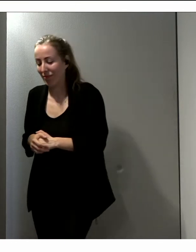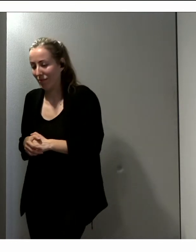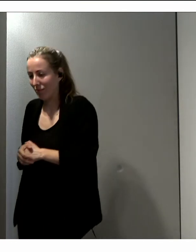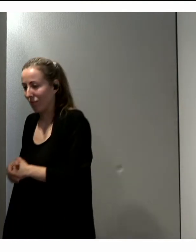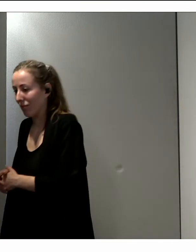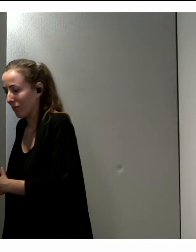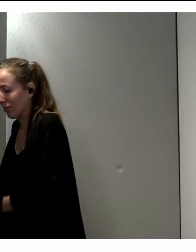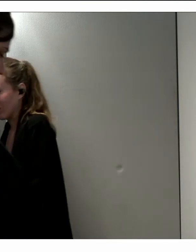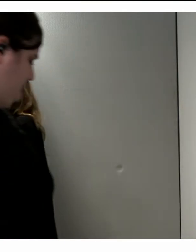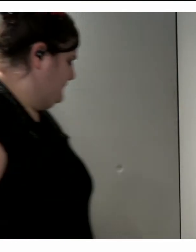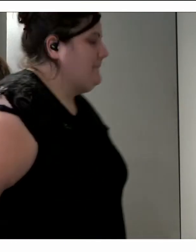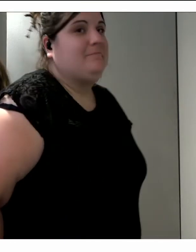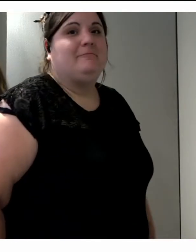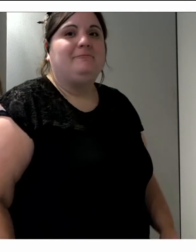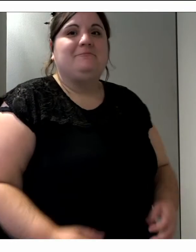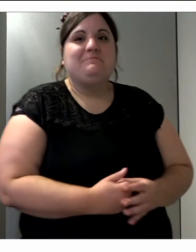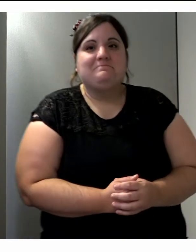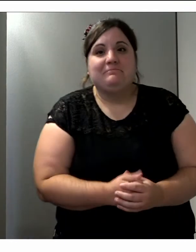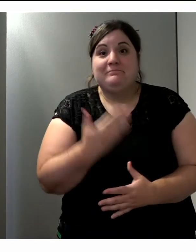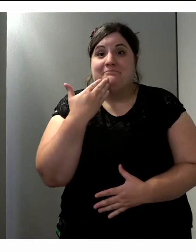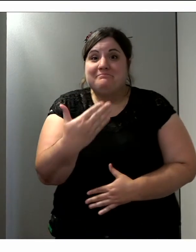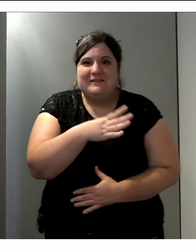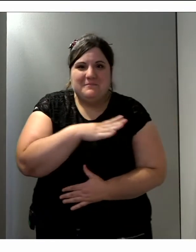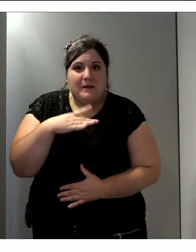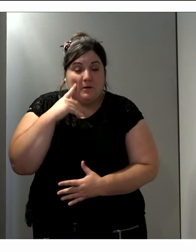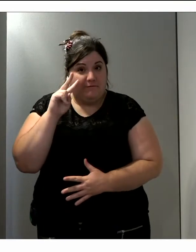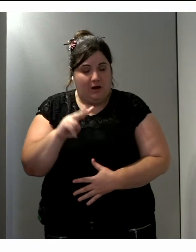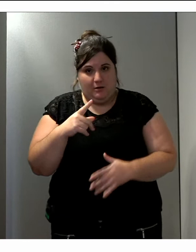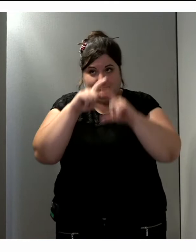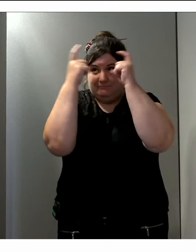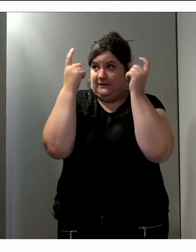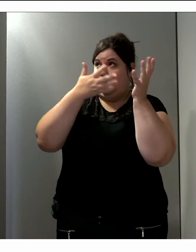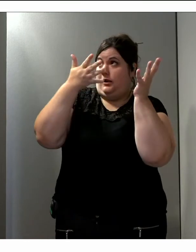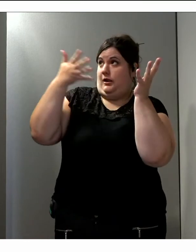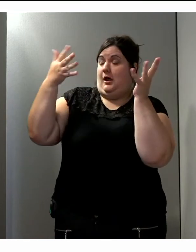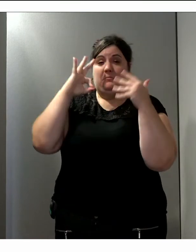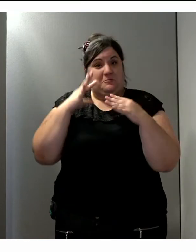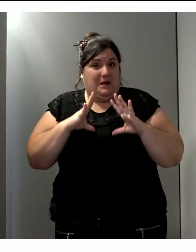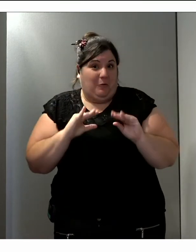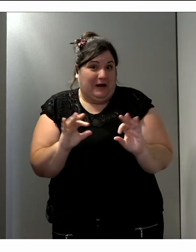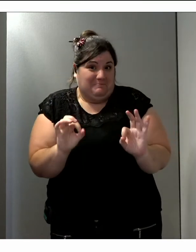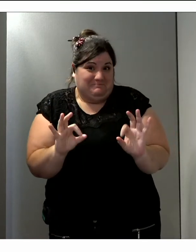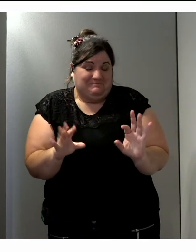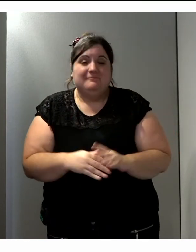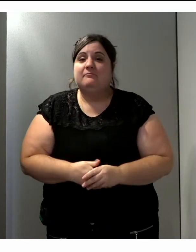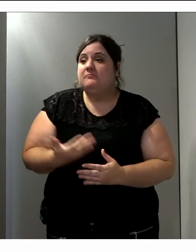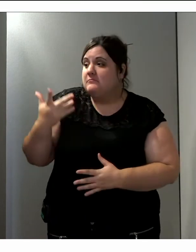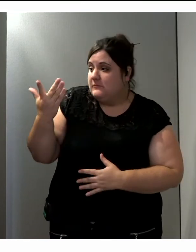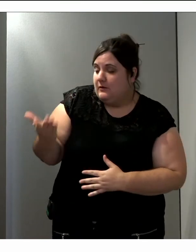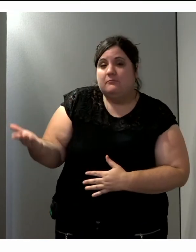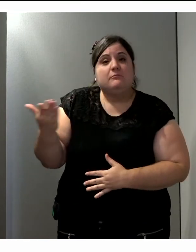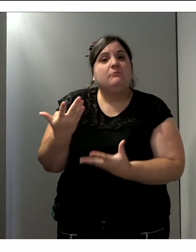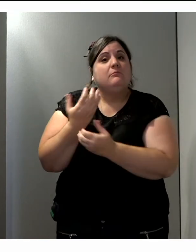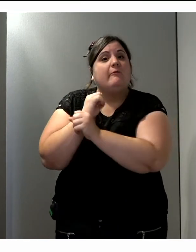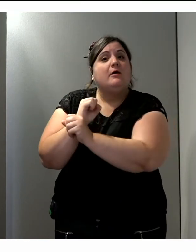près ce que l'on est et ce que l'on fait. De fait, l'inscription dans un parcours d'insertion professionnelle, la prise en charge par la